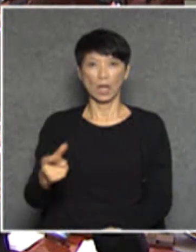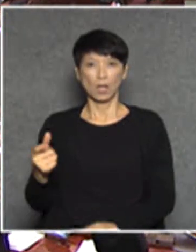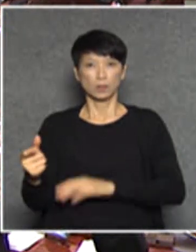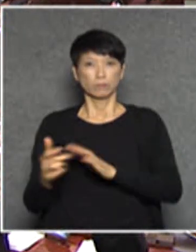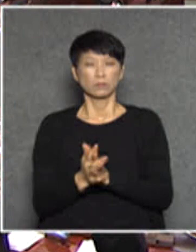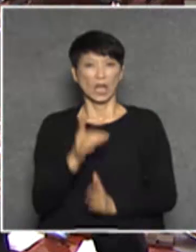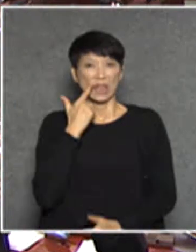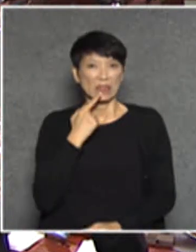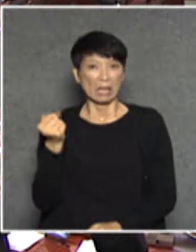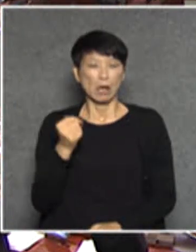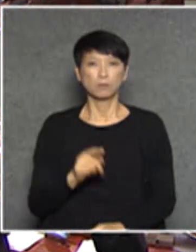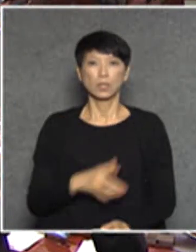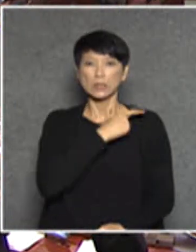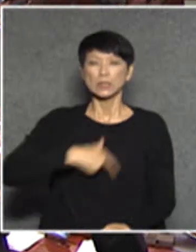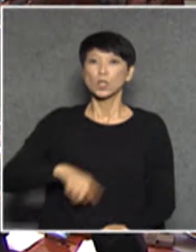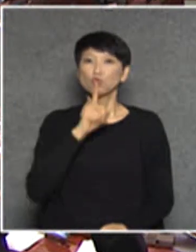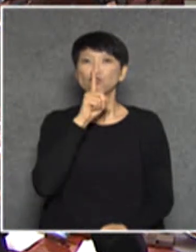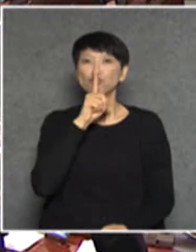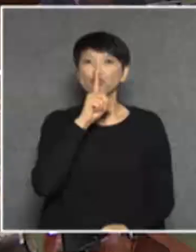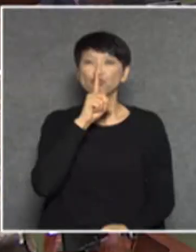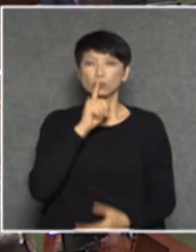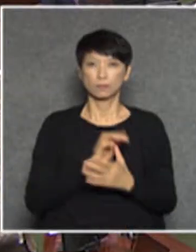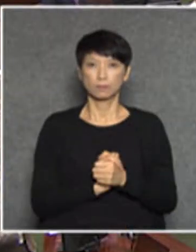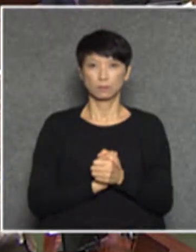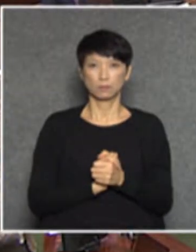議員繼續保持肅靜。